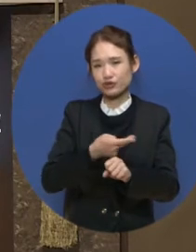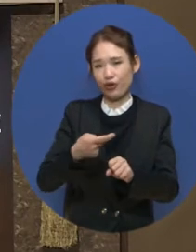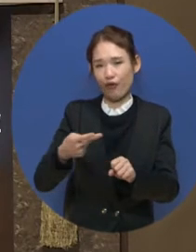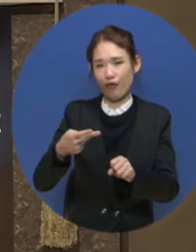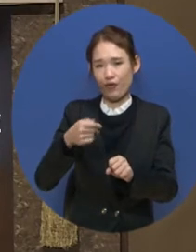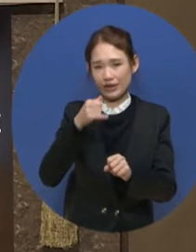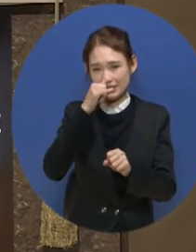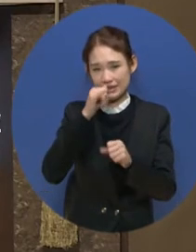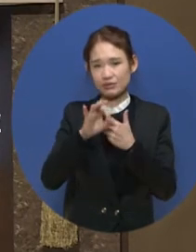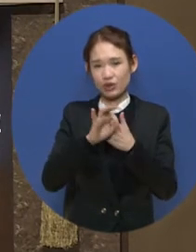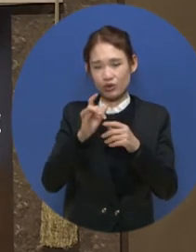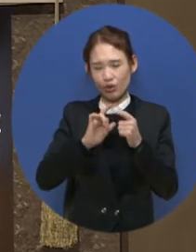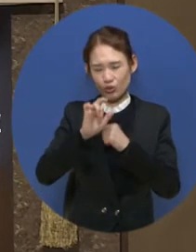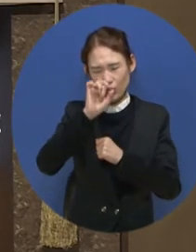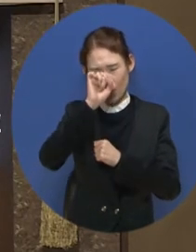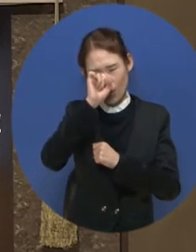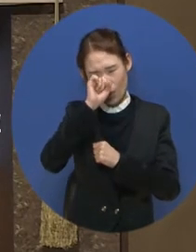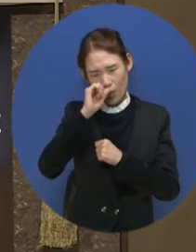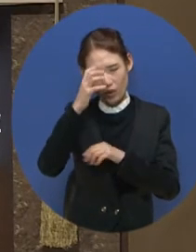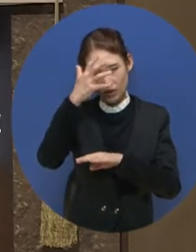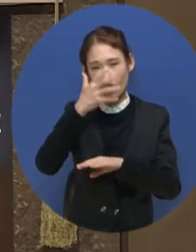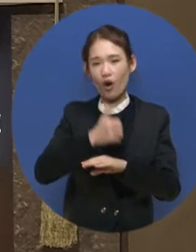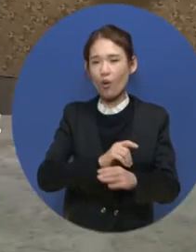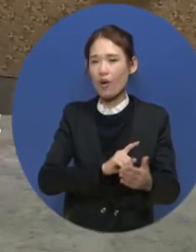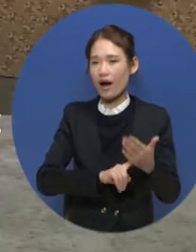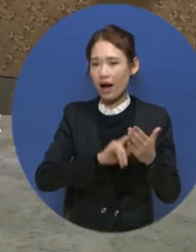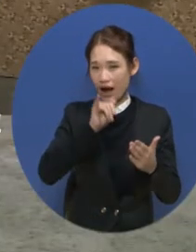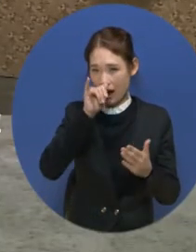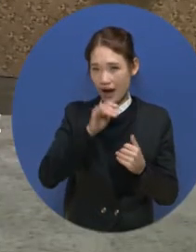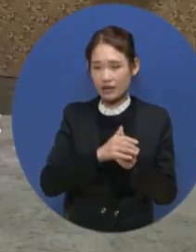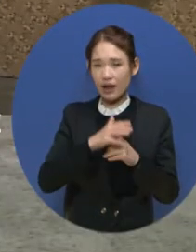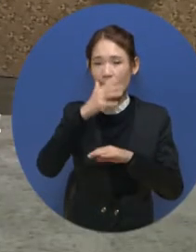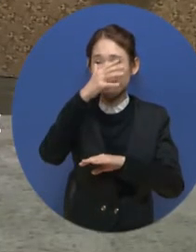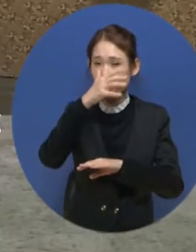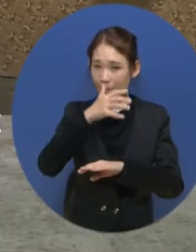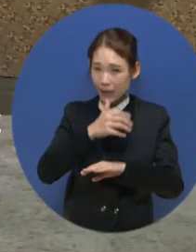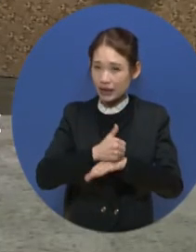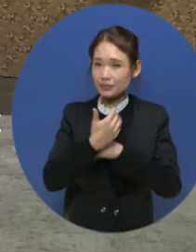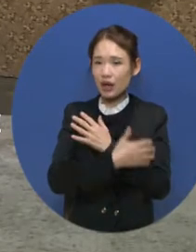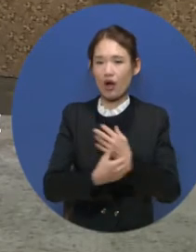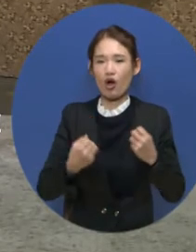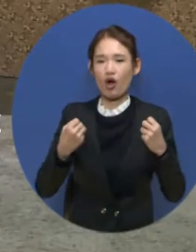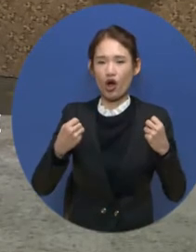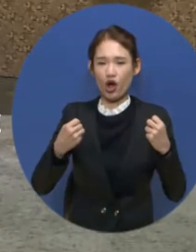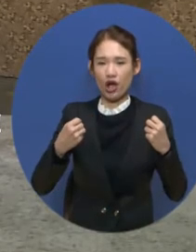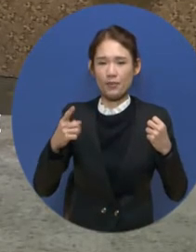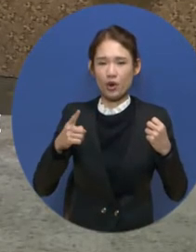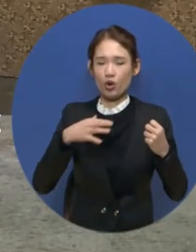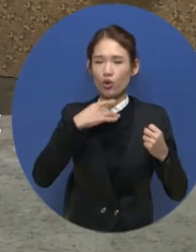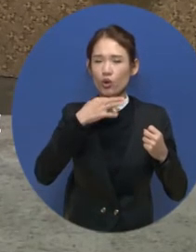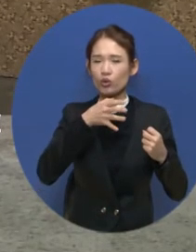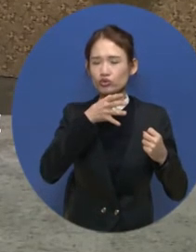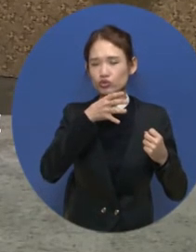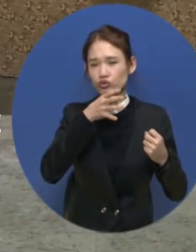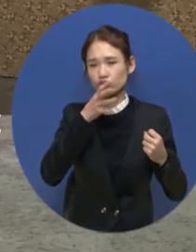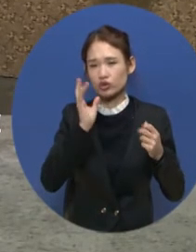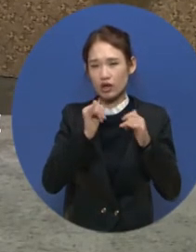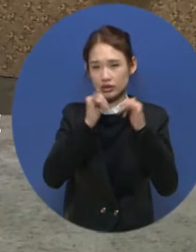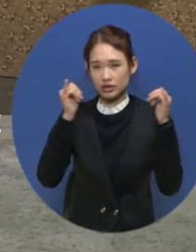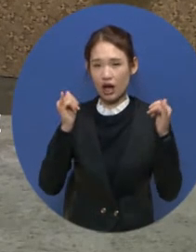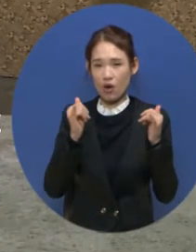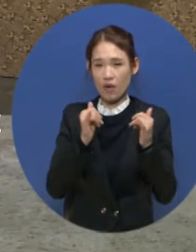그런 것들이 좋은 성과를 갖고 있고 마지막에 이제 건강에 관한 것은 이제 고령화 사회가 오지 않습니까